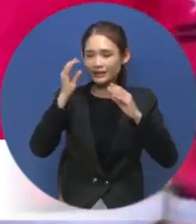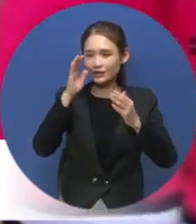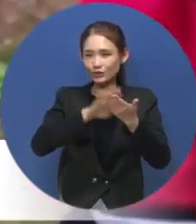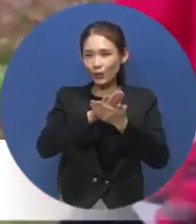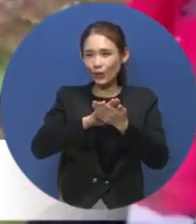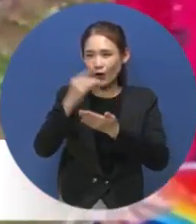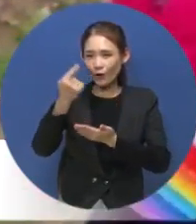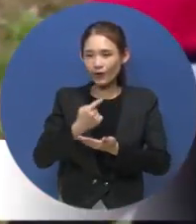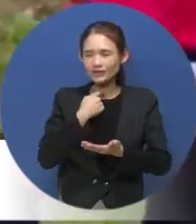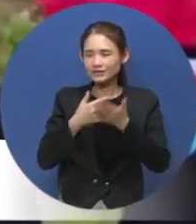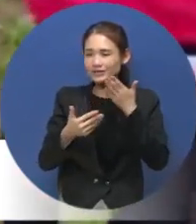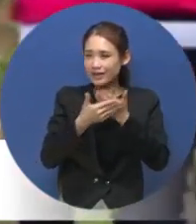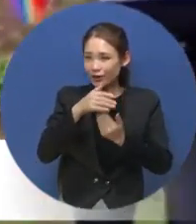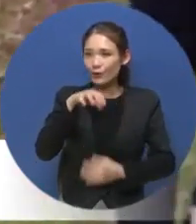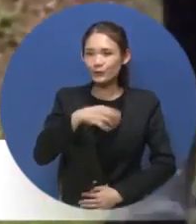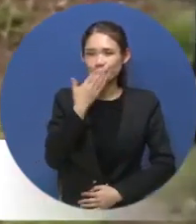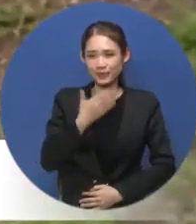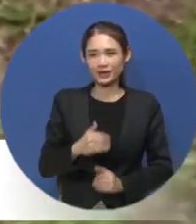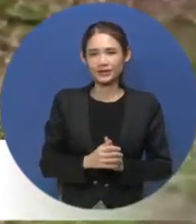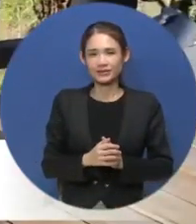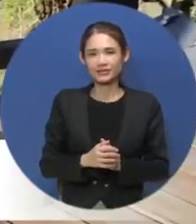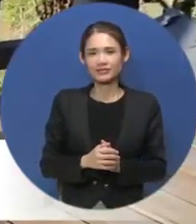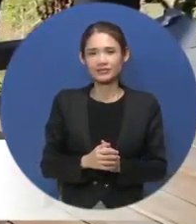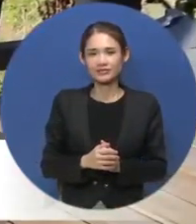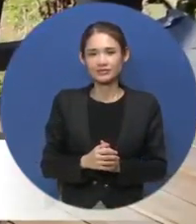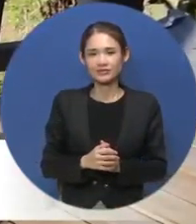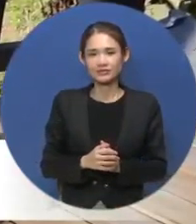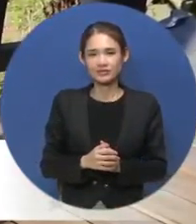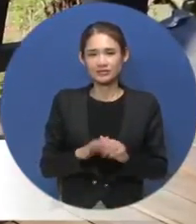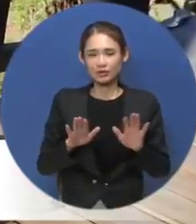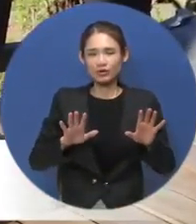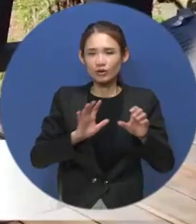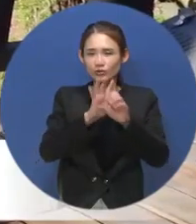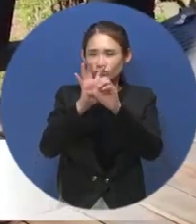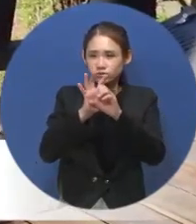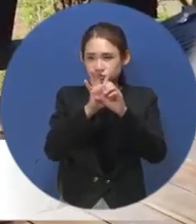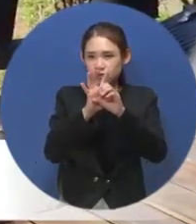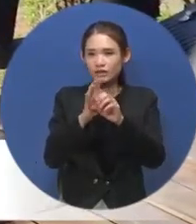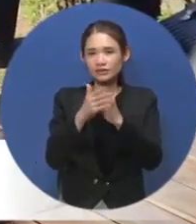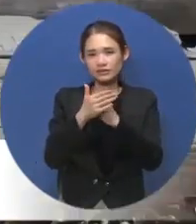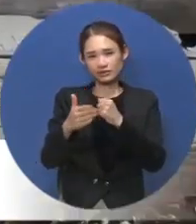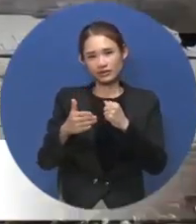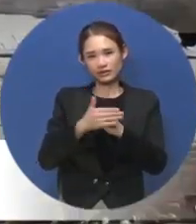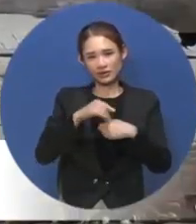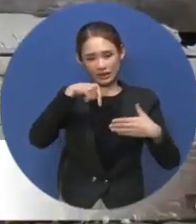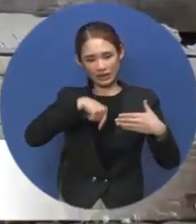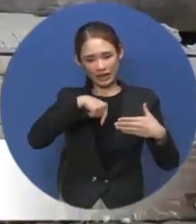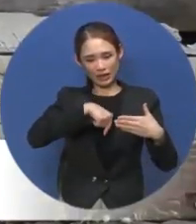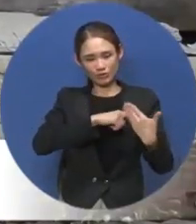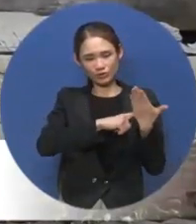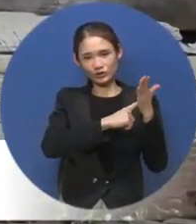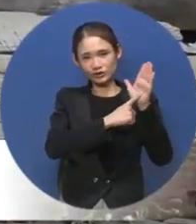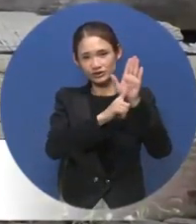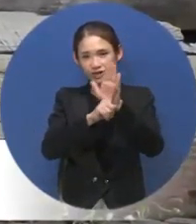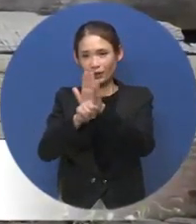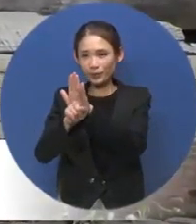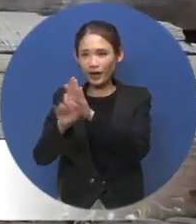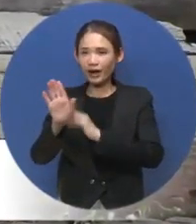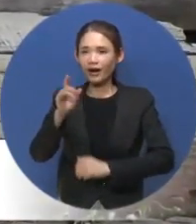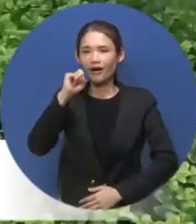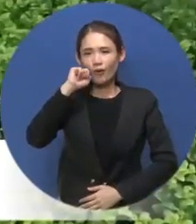전시입니다. 여기는 찰리라는 작가가 생활하는 공간이기도 하고